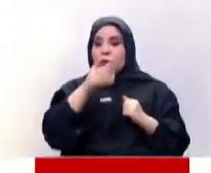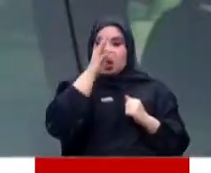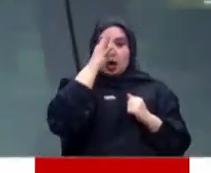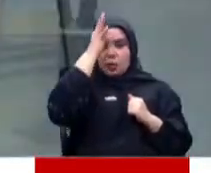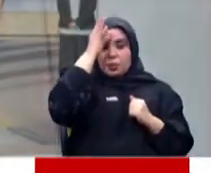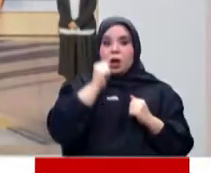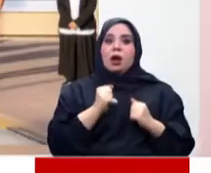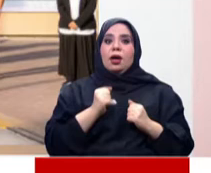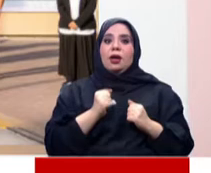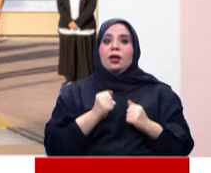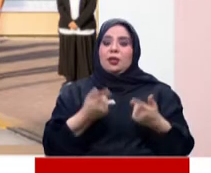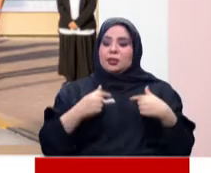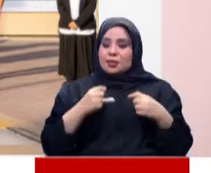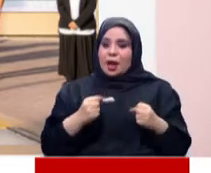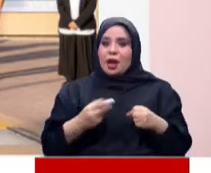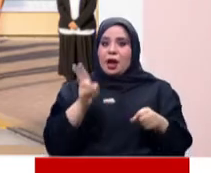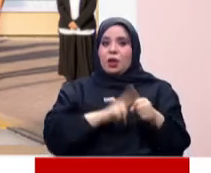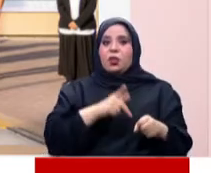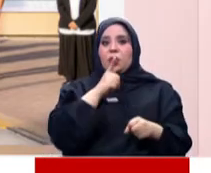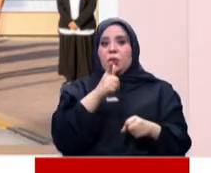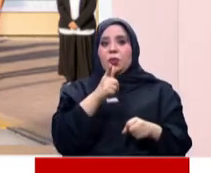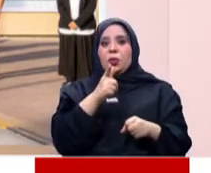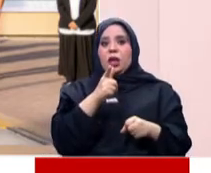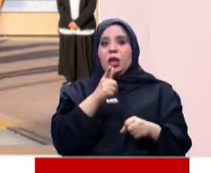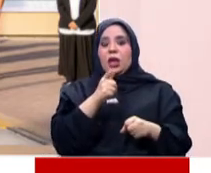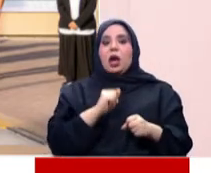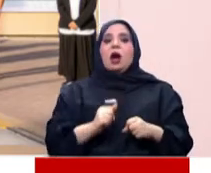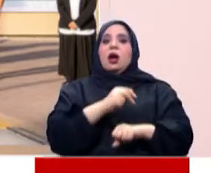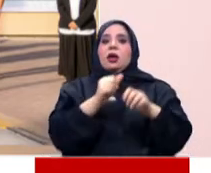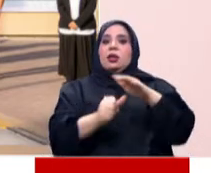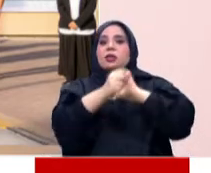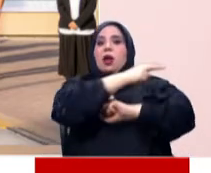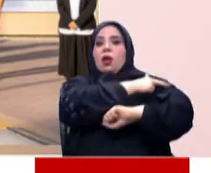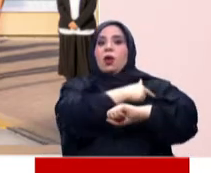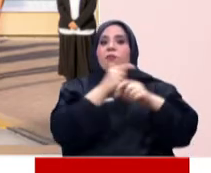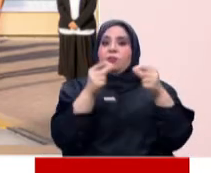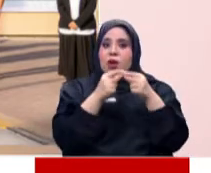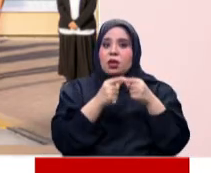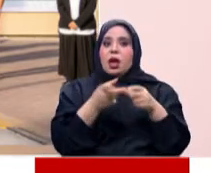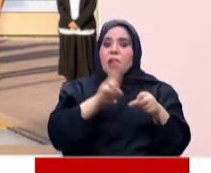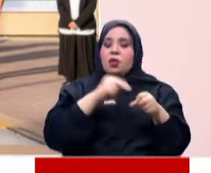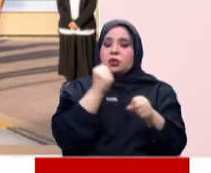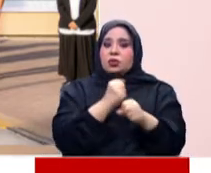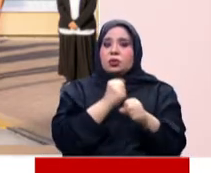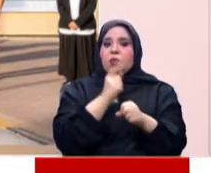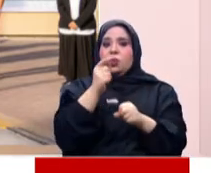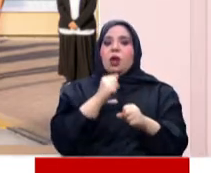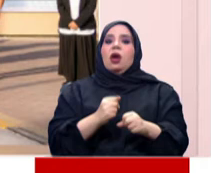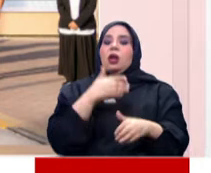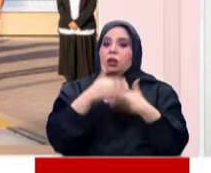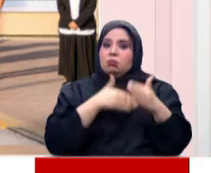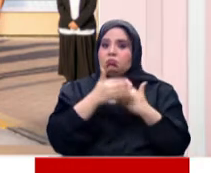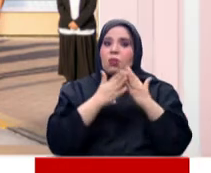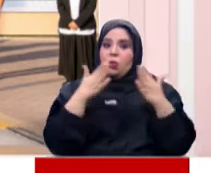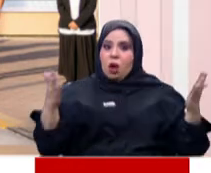والعافية. ومشيدا سموه برئيس وأعضاء الفريق الوطني الطبي للتصدي لفيروس كورونا وبجهودهم الكبيرة والمستمرة